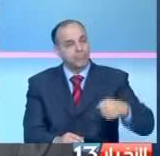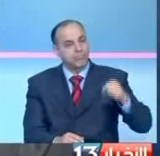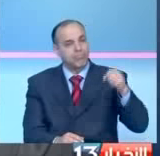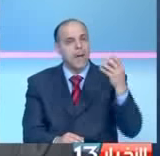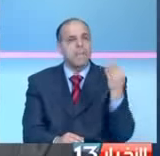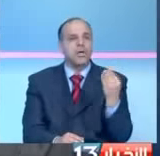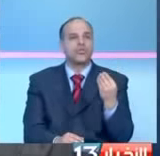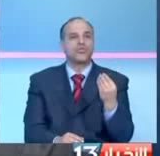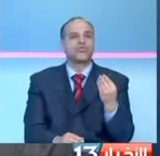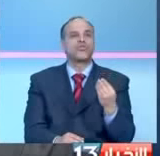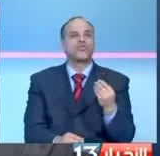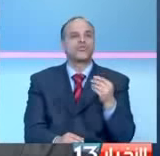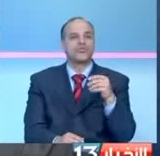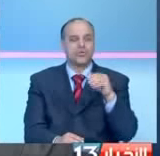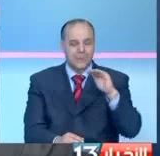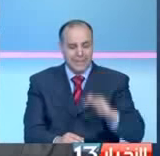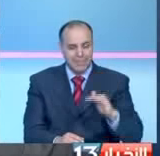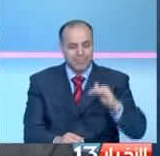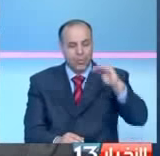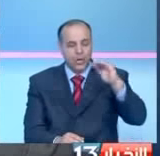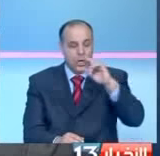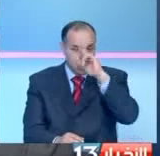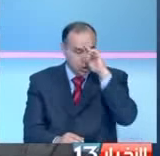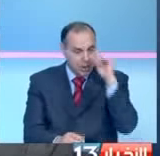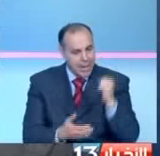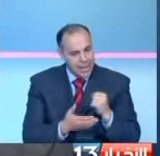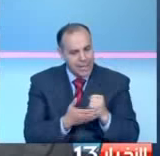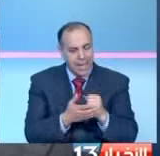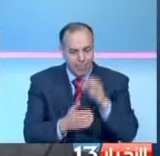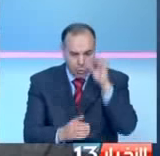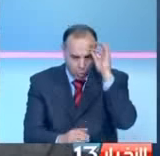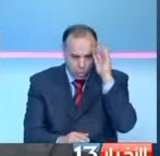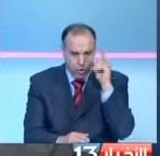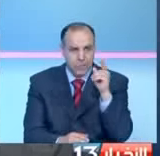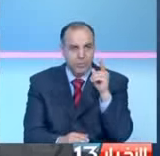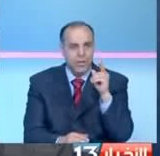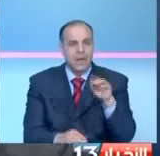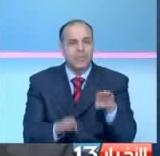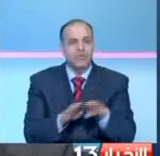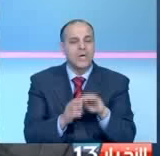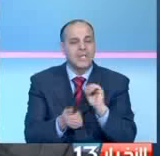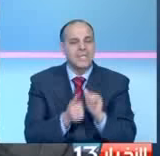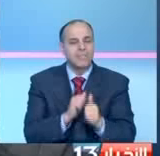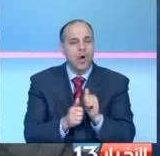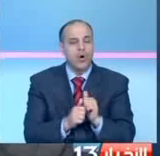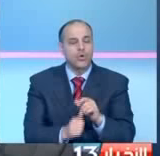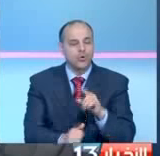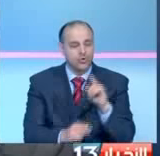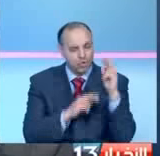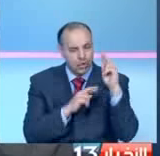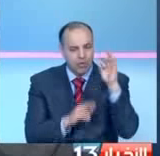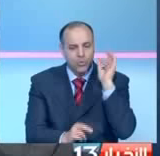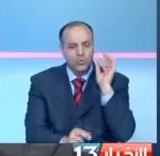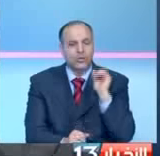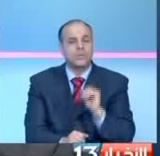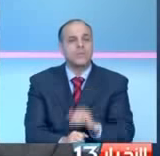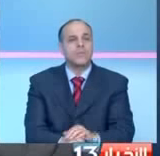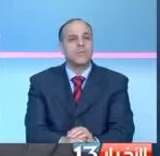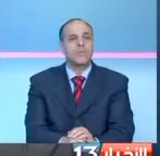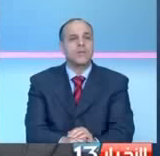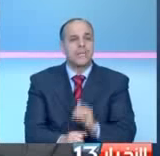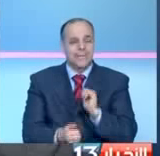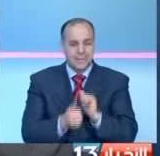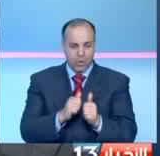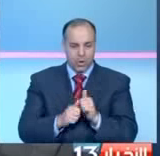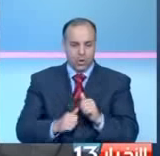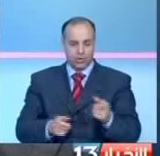في مختلف الأصناف، وإن شاء الله ندعموا مكانة تونس على المستوى الرياضي ونشرفوا بلادنا